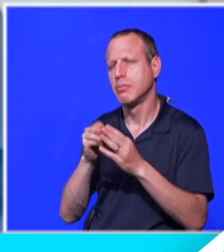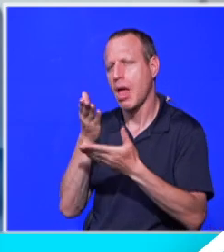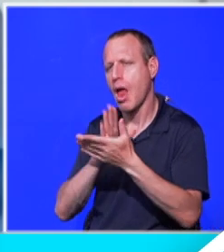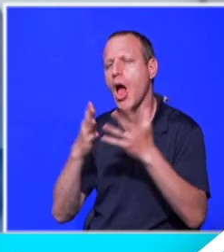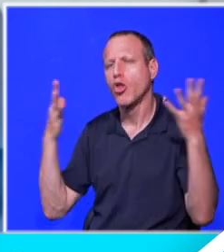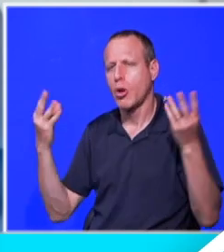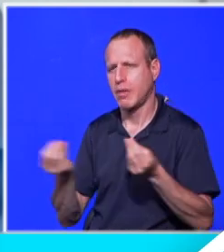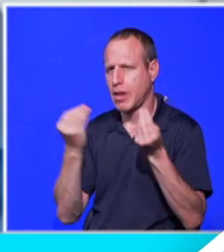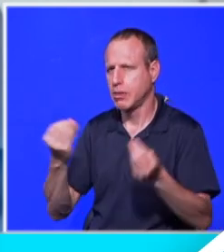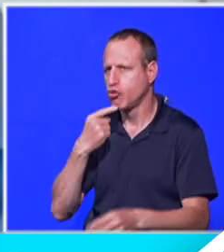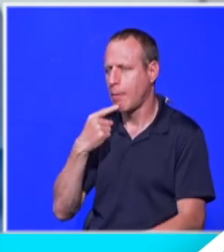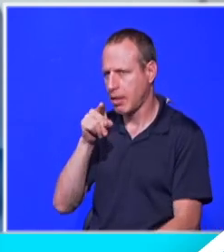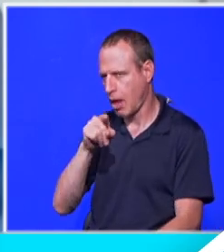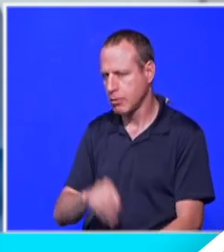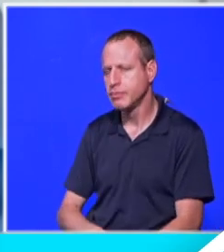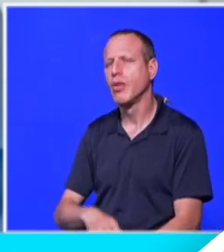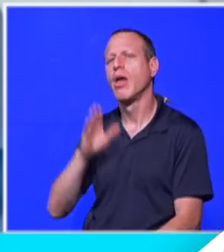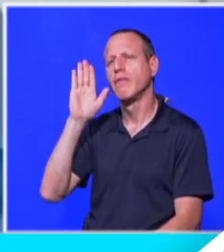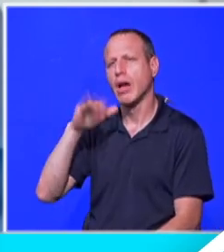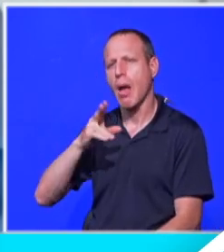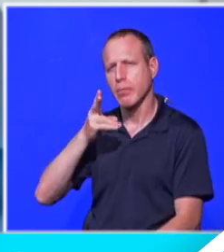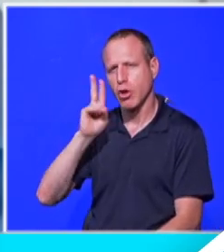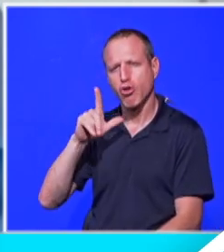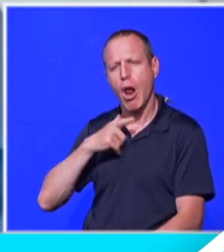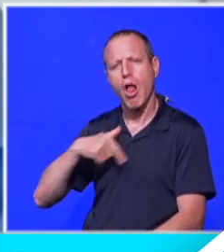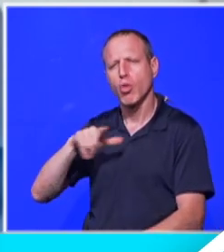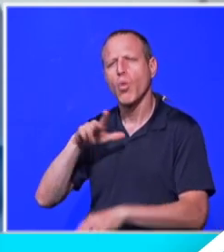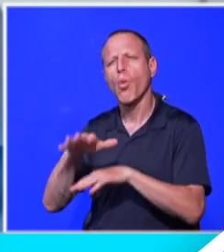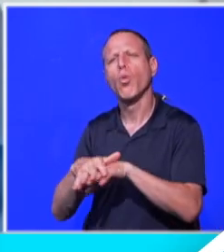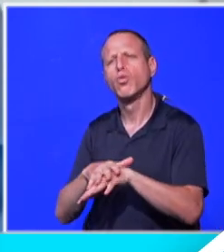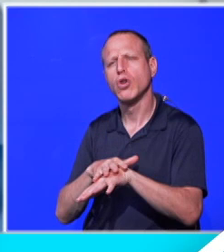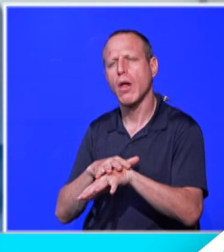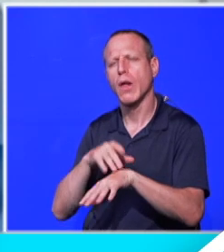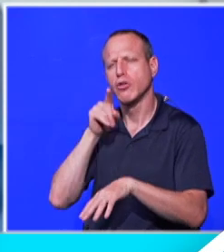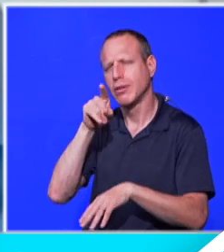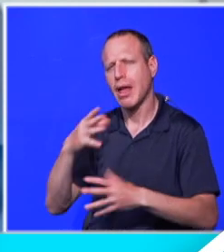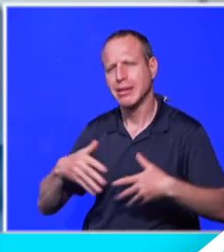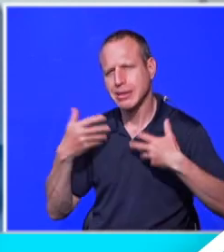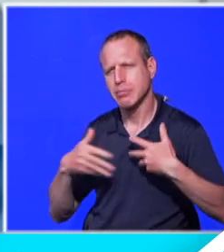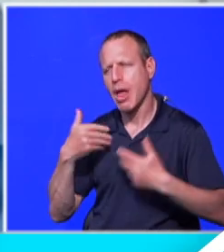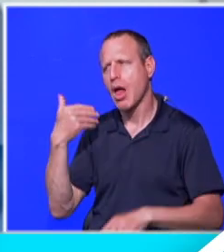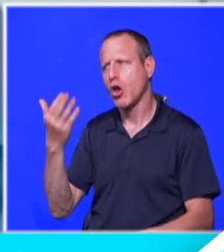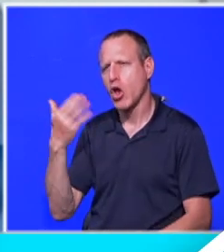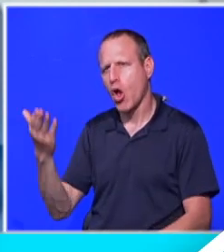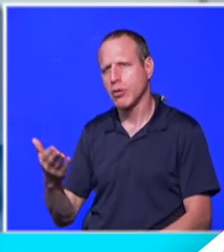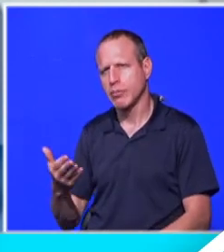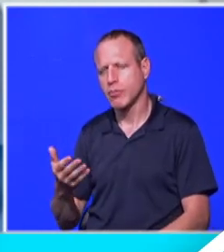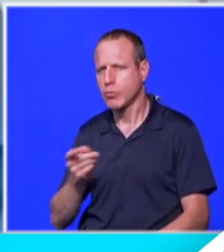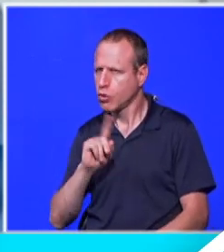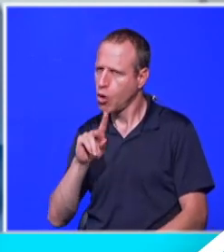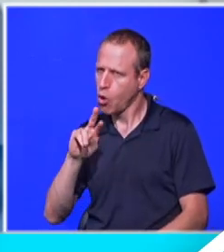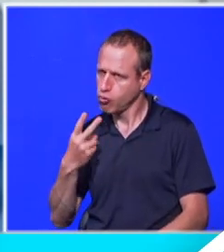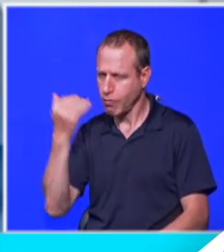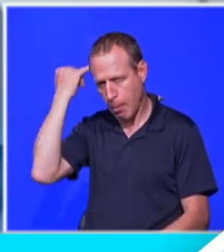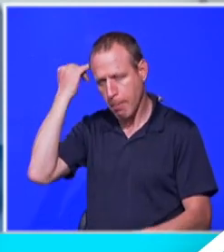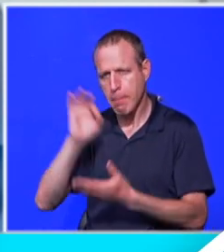מהדברים שאמרת, וגם יש לנו איזו תחושה שאתה תשמח להיות, לא שוב